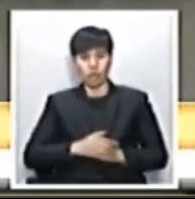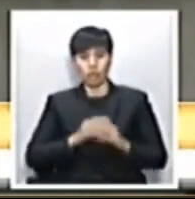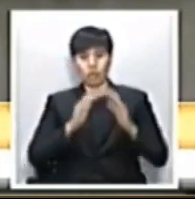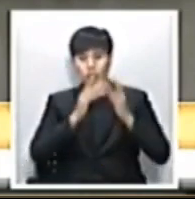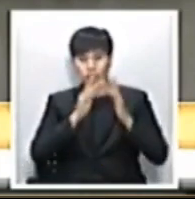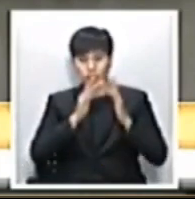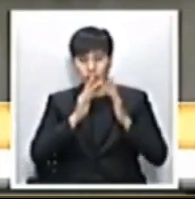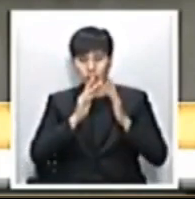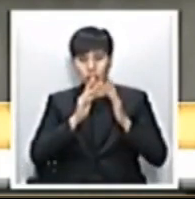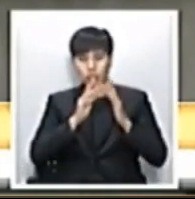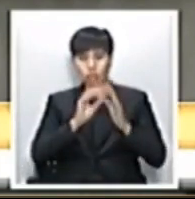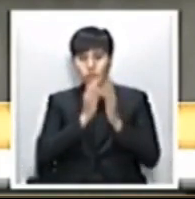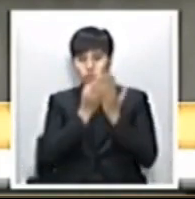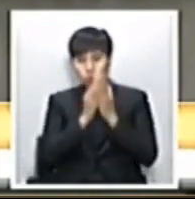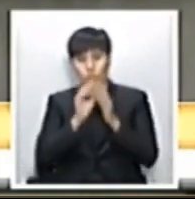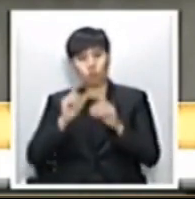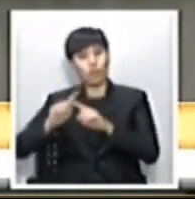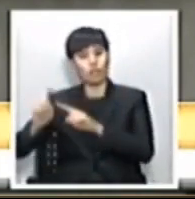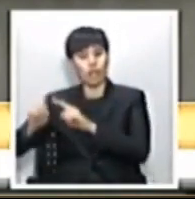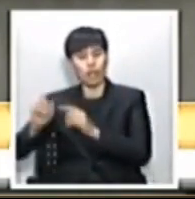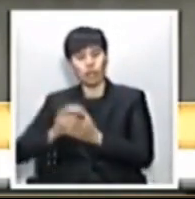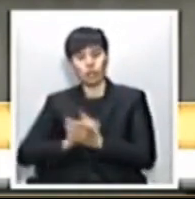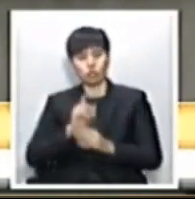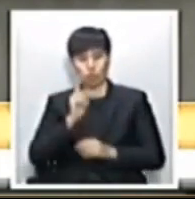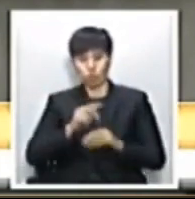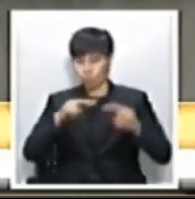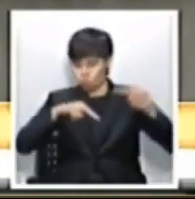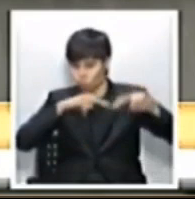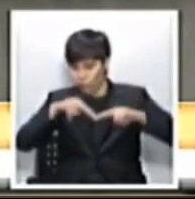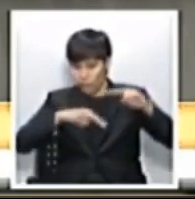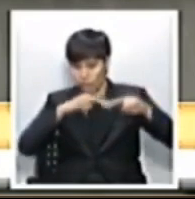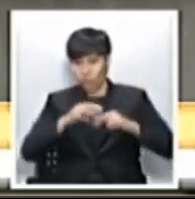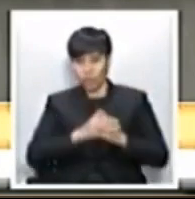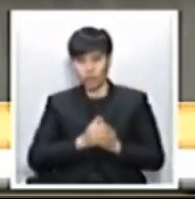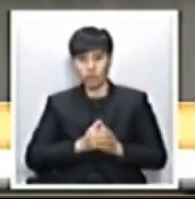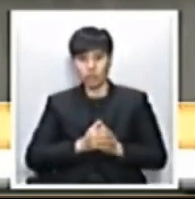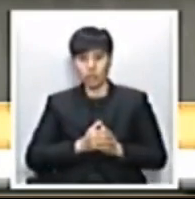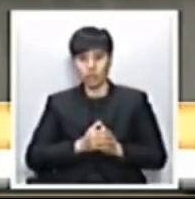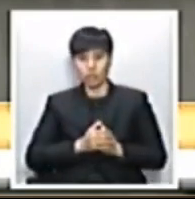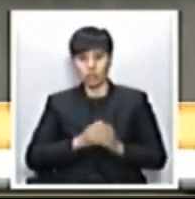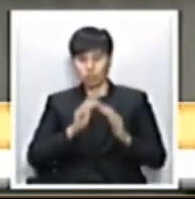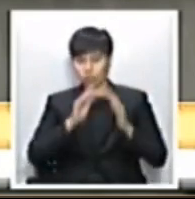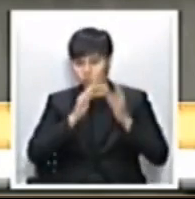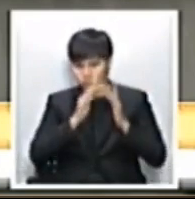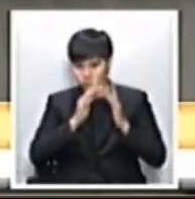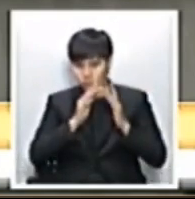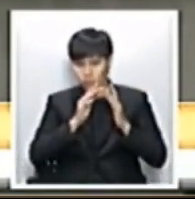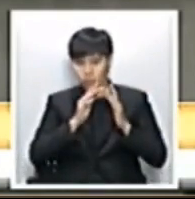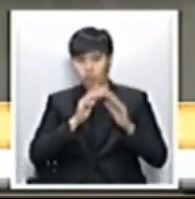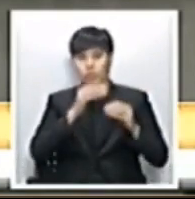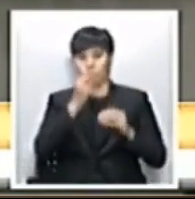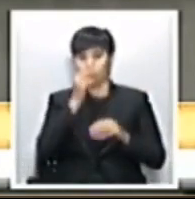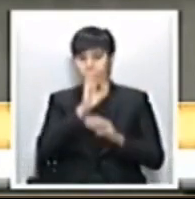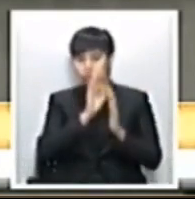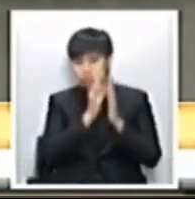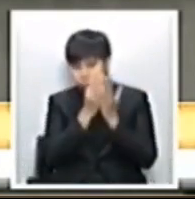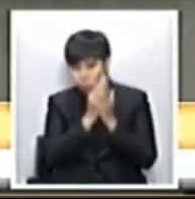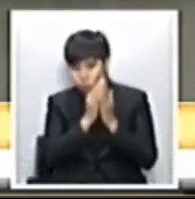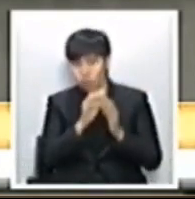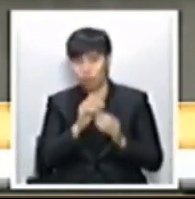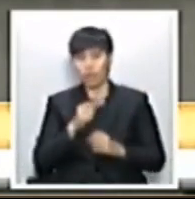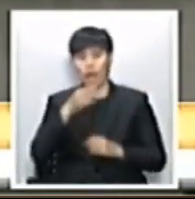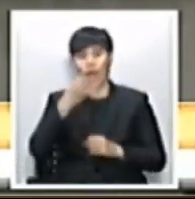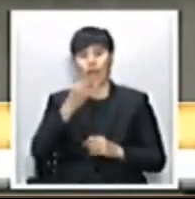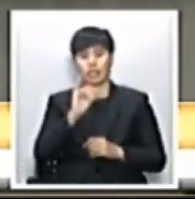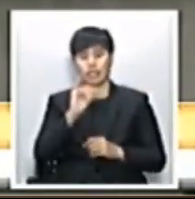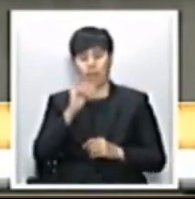ายแต่รัฐจะต้องพยายามเต็มที่เข้าควบคุมสื่อออนไลน์ให้มีความเป็นธรรมสร้างความเสมอภาคของ